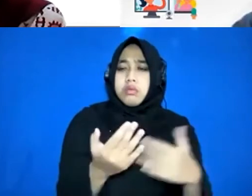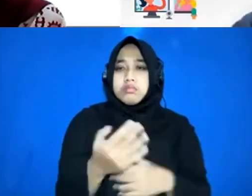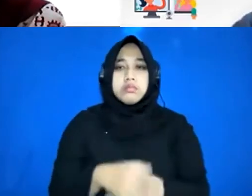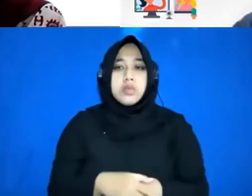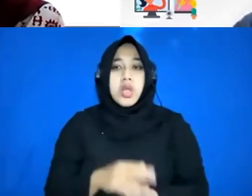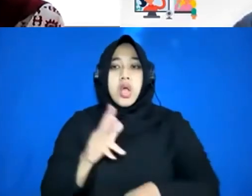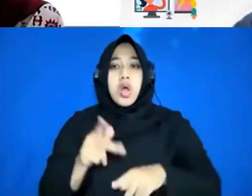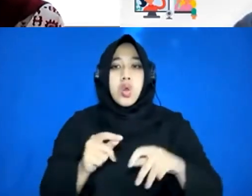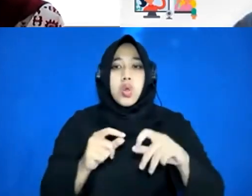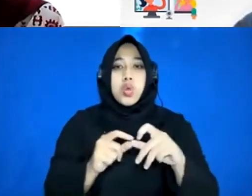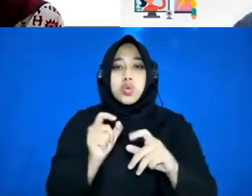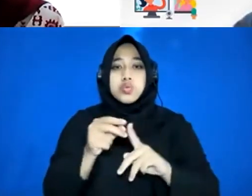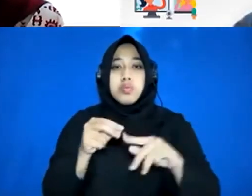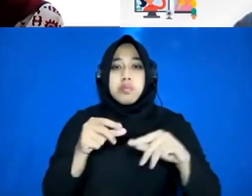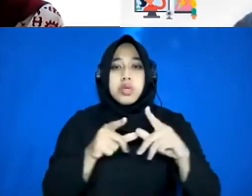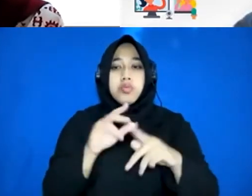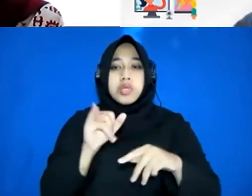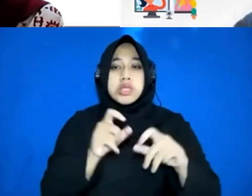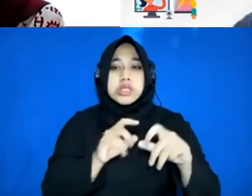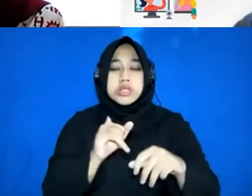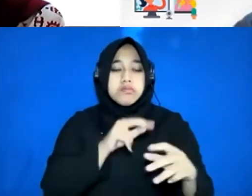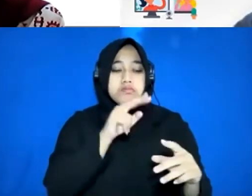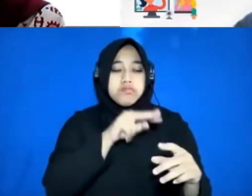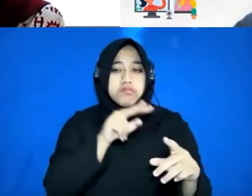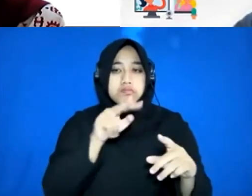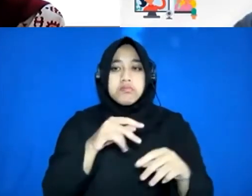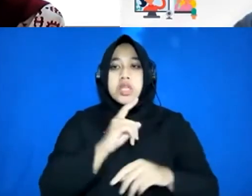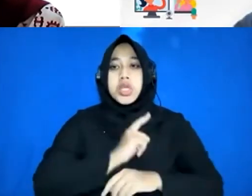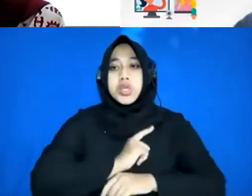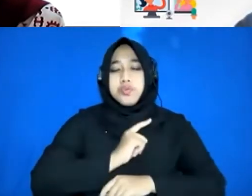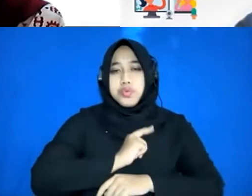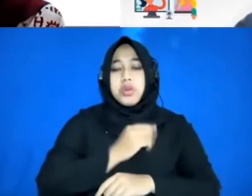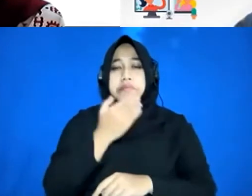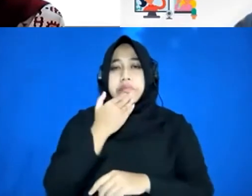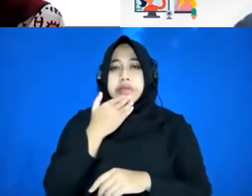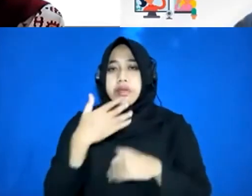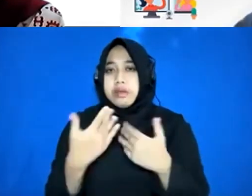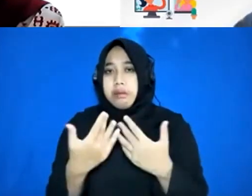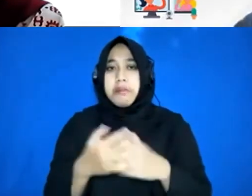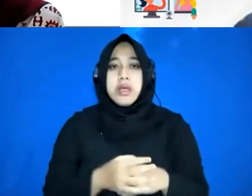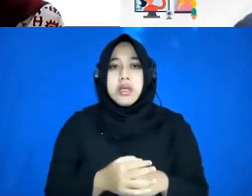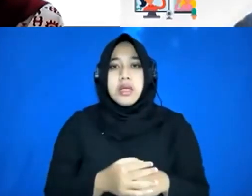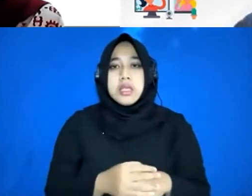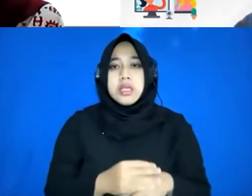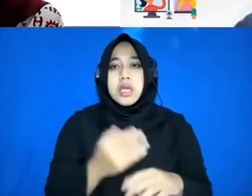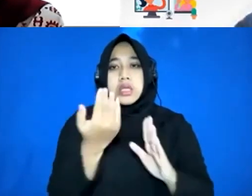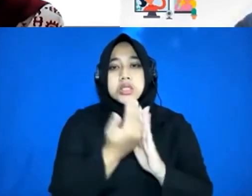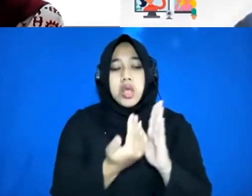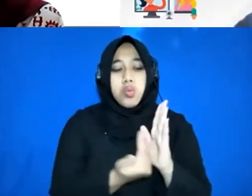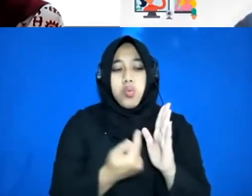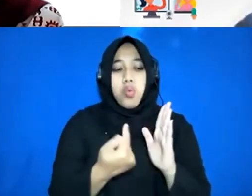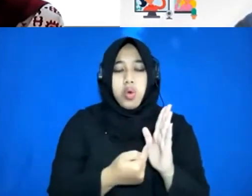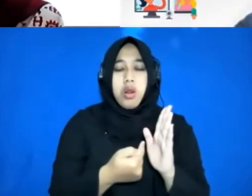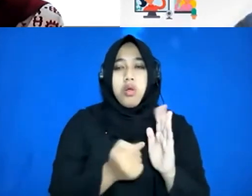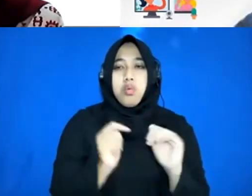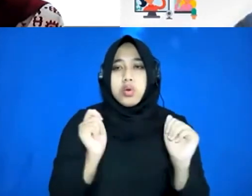yang supervisi yang paling sering itu memang individual. Kita biasanya yang terjadwal dan memang